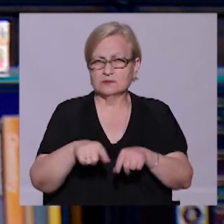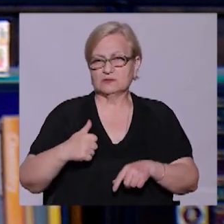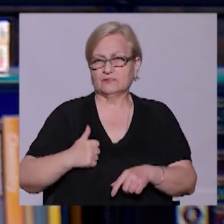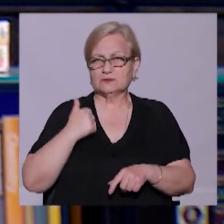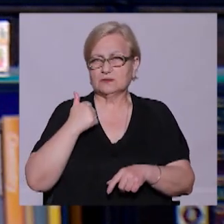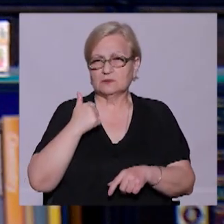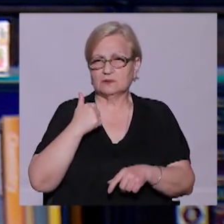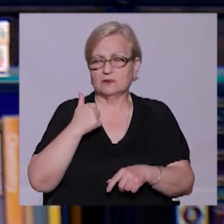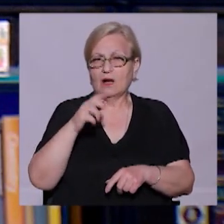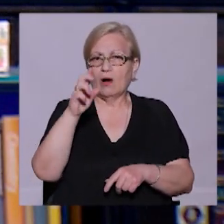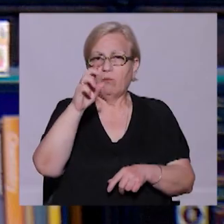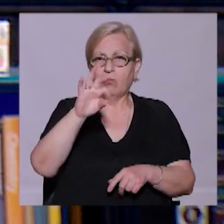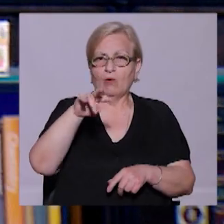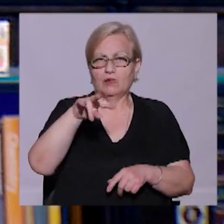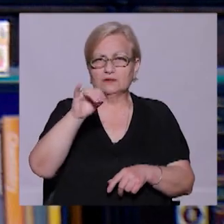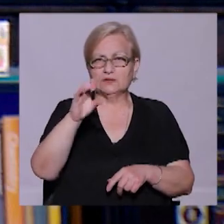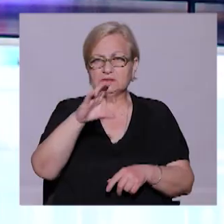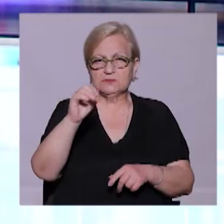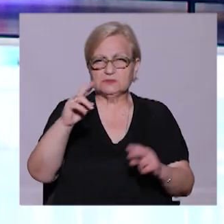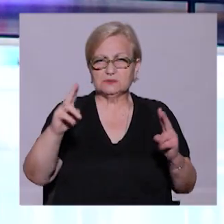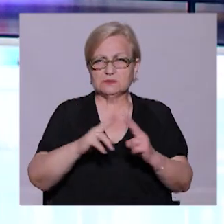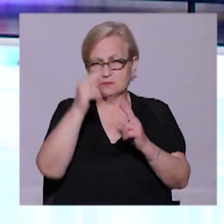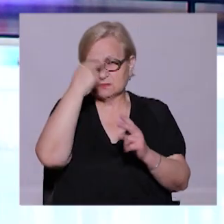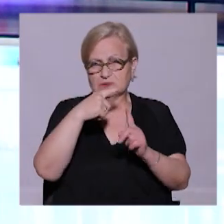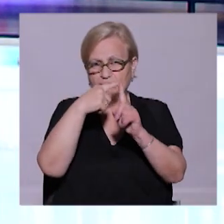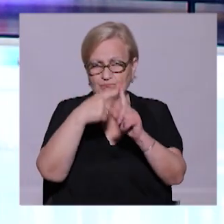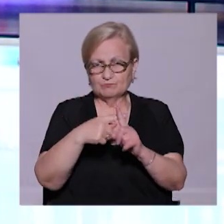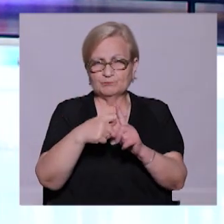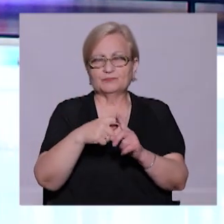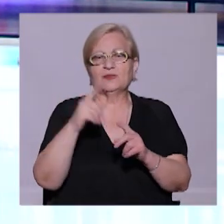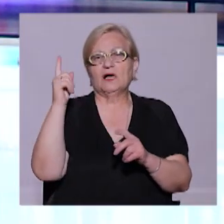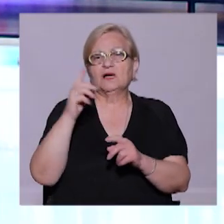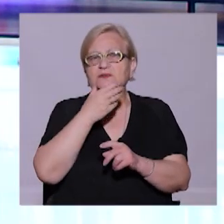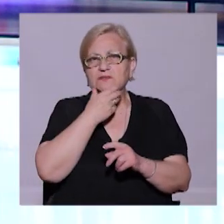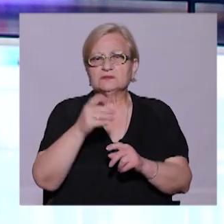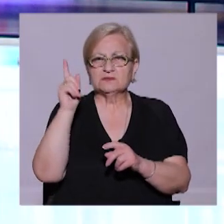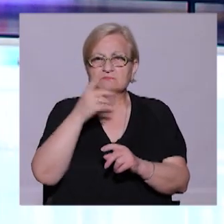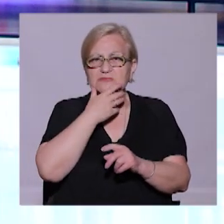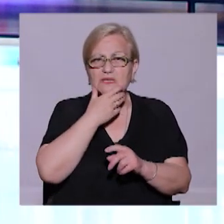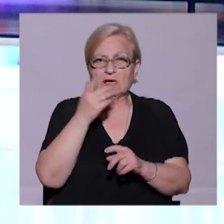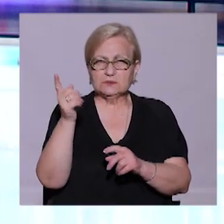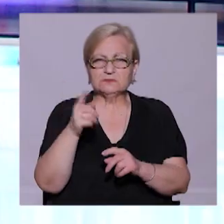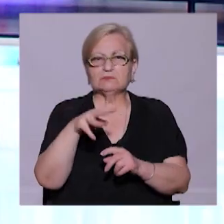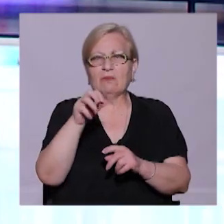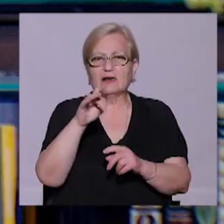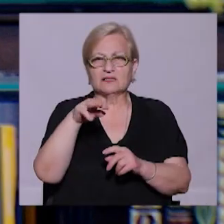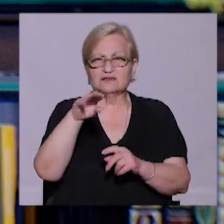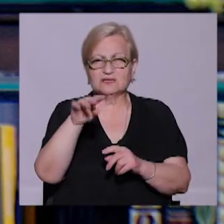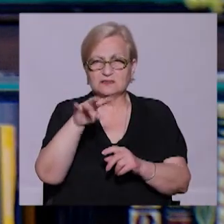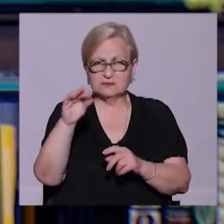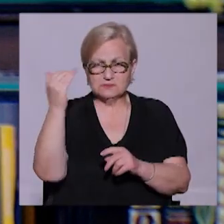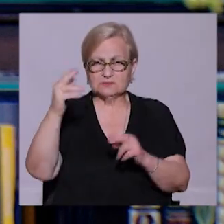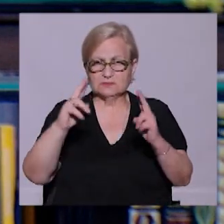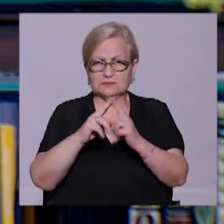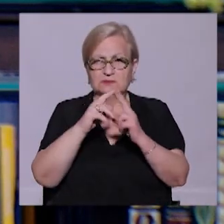ჩვენთვის ბოლნისის, ჯურის, სვეტიცხოვილის, წრომის, ბერდიას, მარტვილის, თიღვას